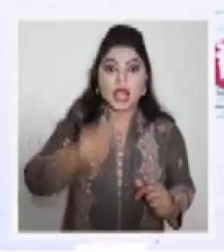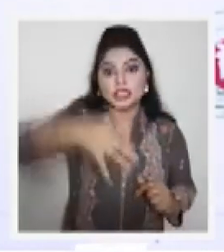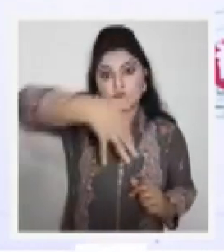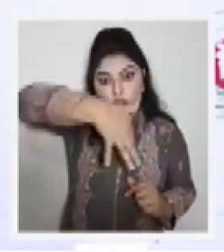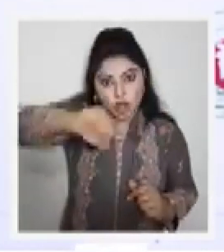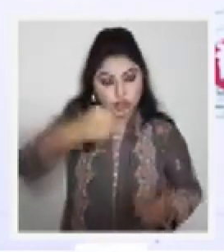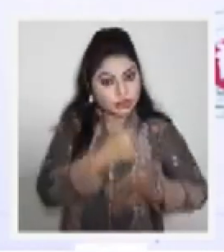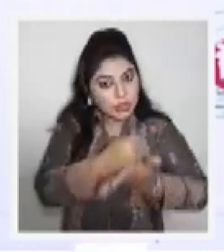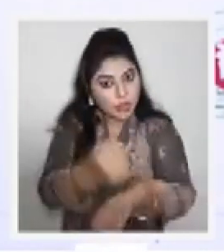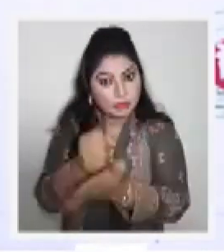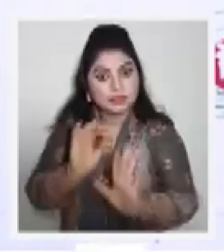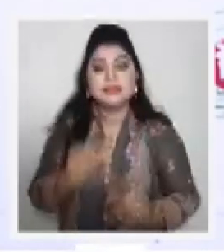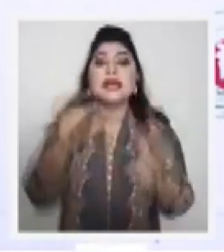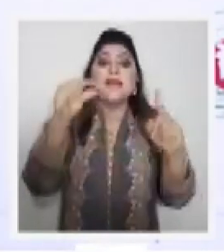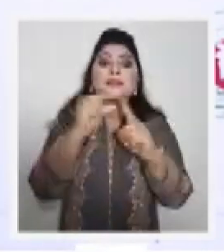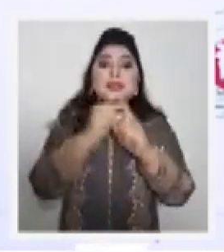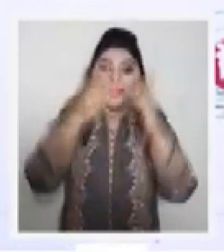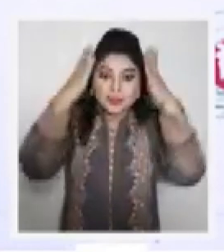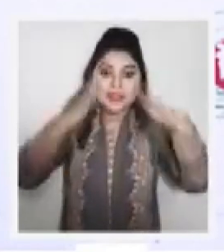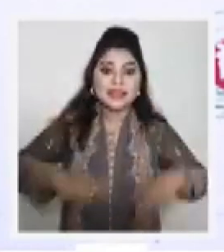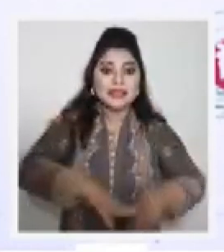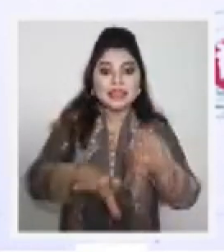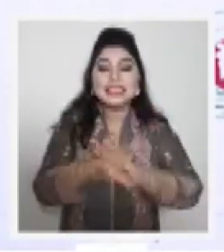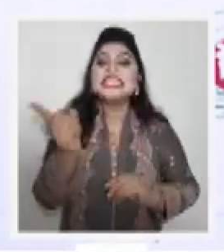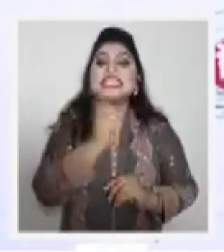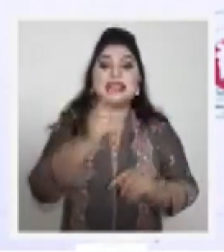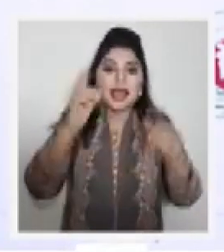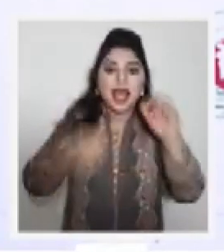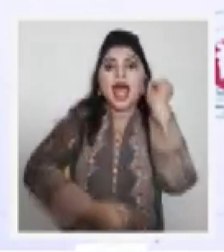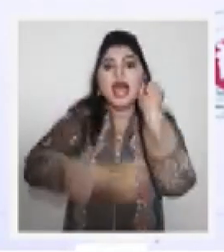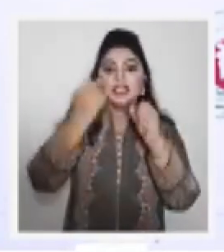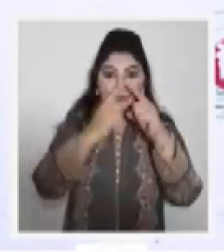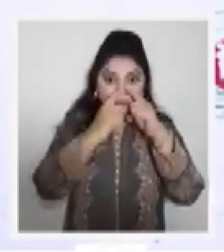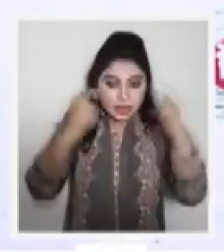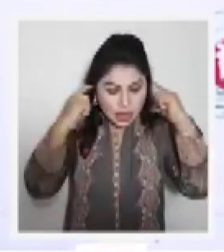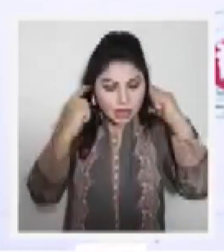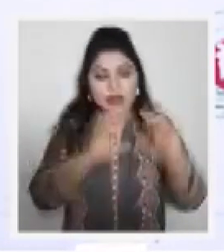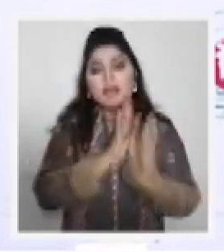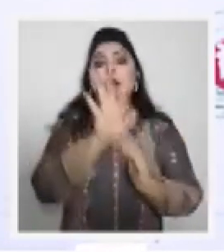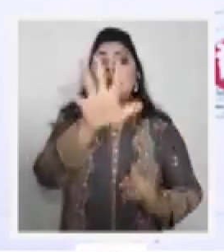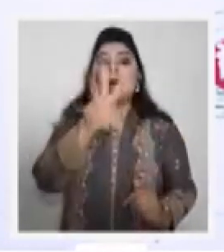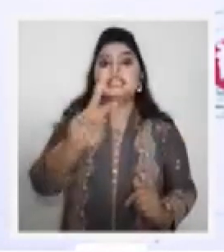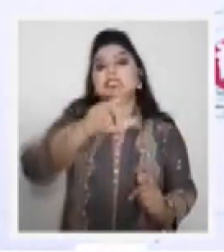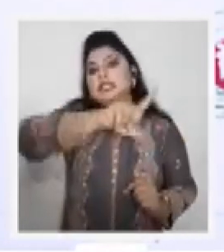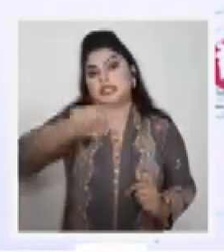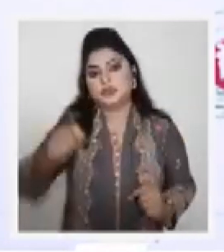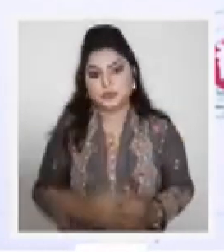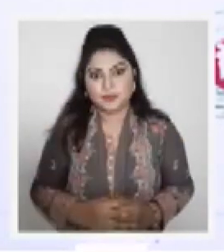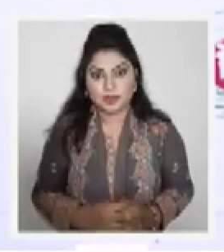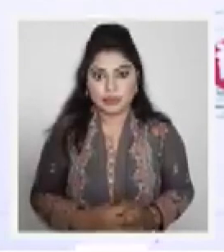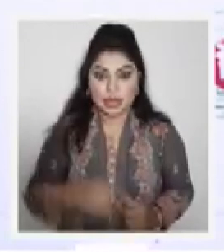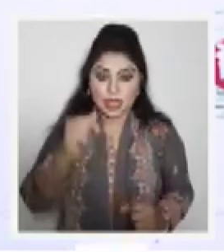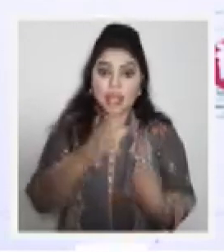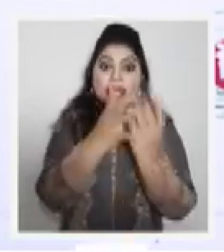12,395টি। বিভিন্ন ক্যাটাগরি এবং লেভেলের মাস্ক বিতরণ হয়েছে 16,109টি। কাভারঅল, তার মধ্যে আছে পিপি,